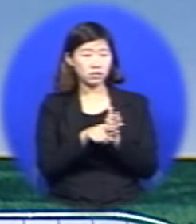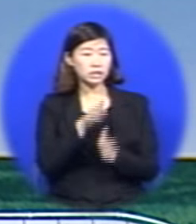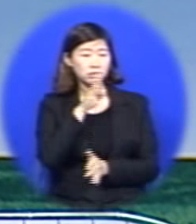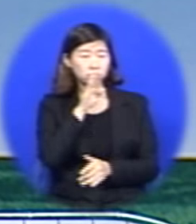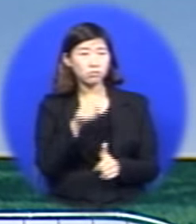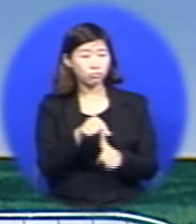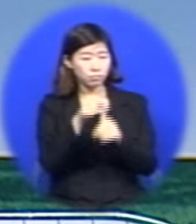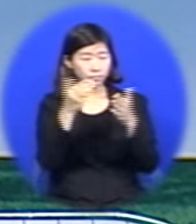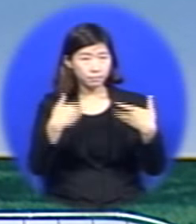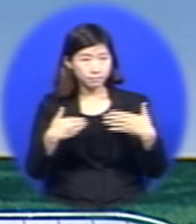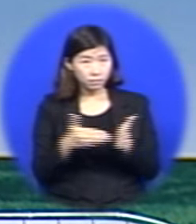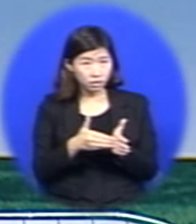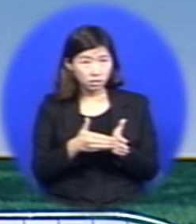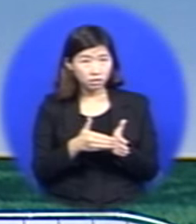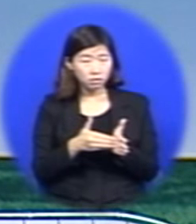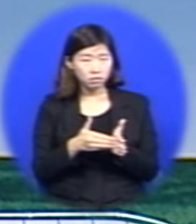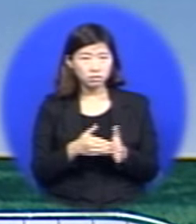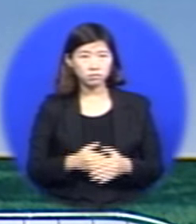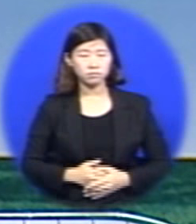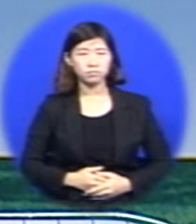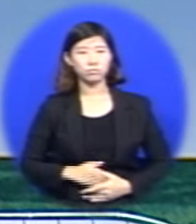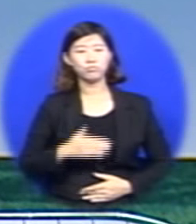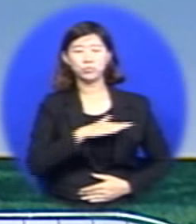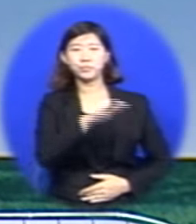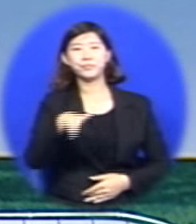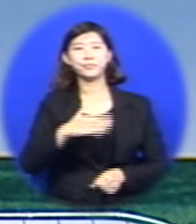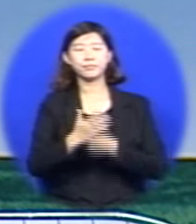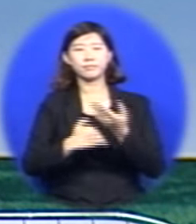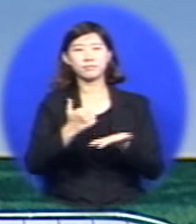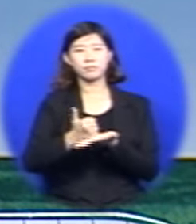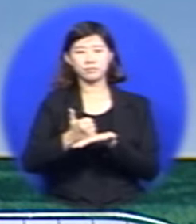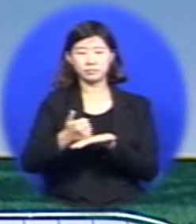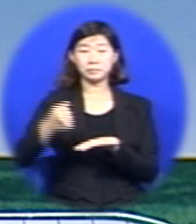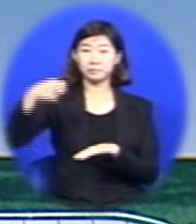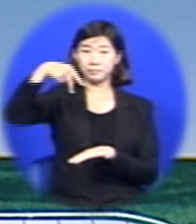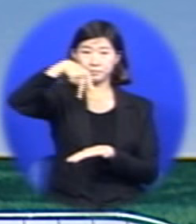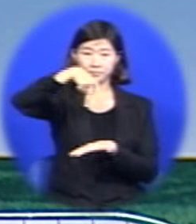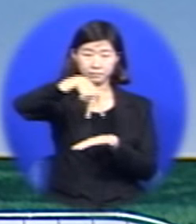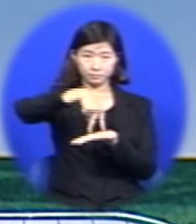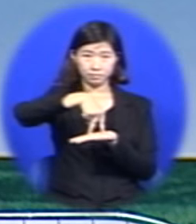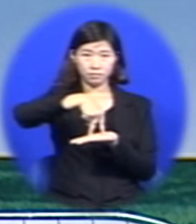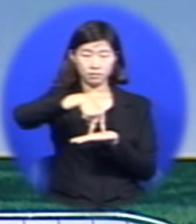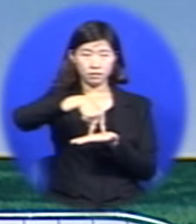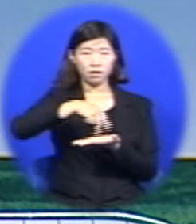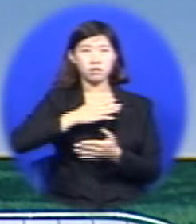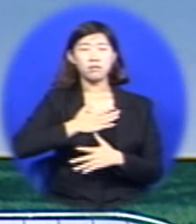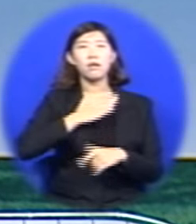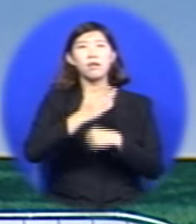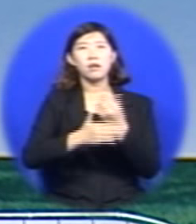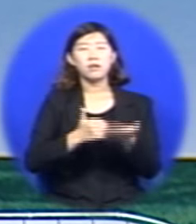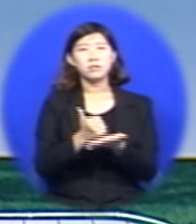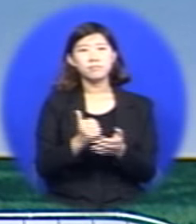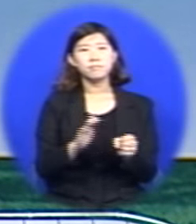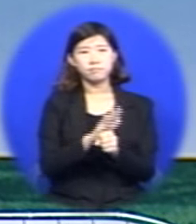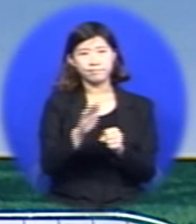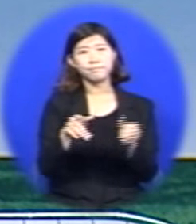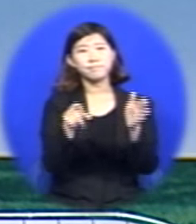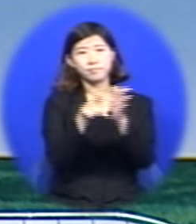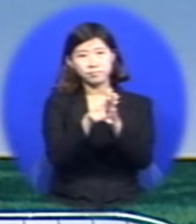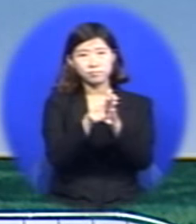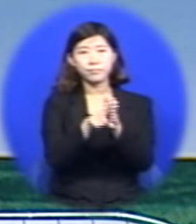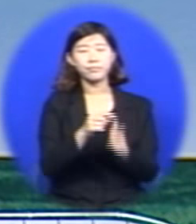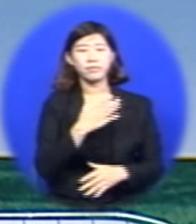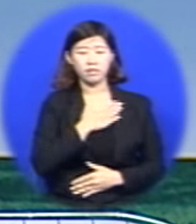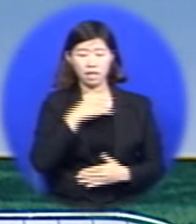받았는가, 우리가 하나님 앞에 섰을 때 나는 하나님의 사랑을 믿습니다, 내